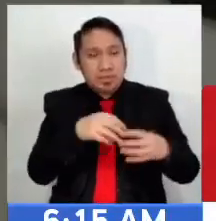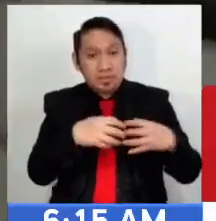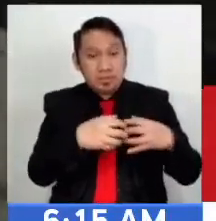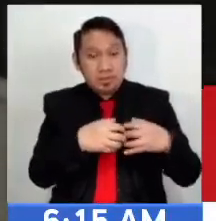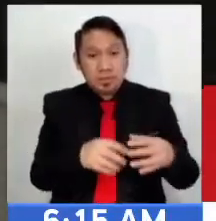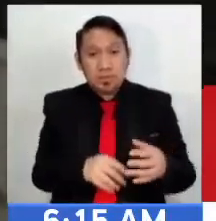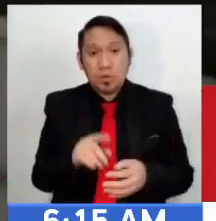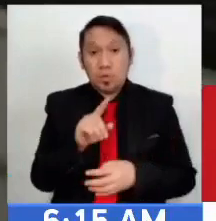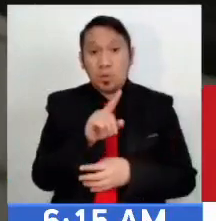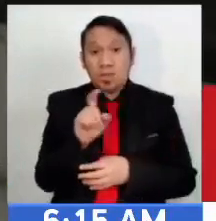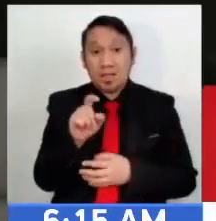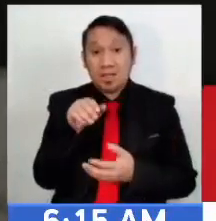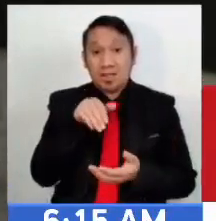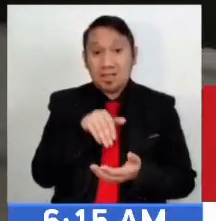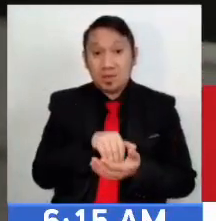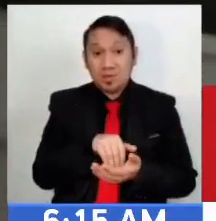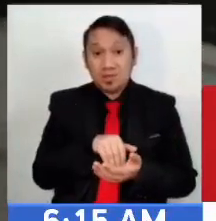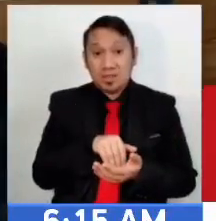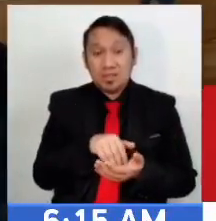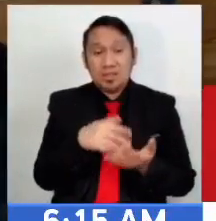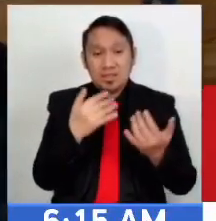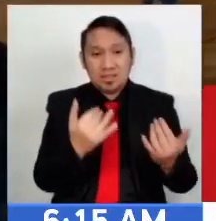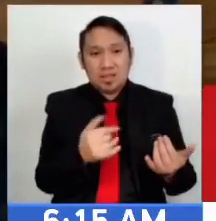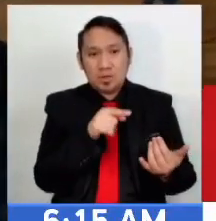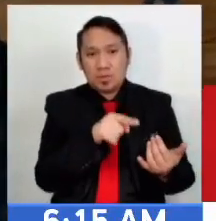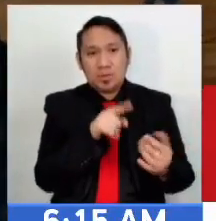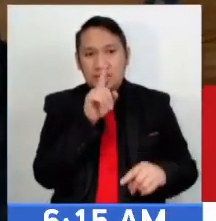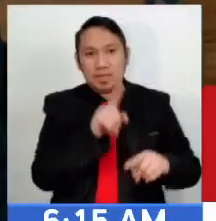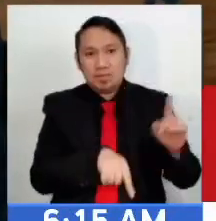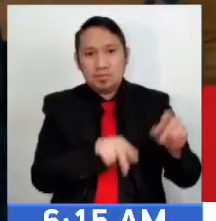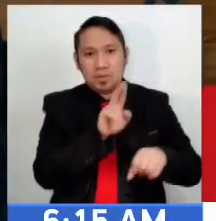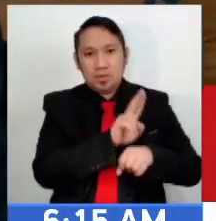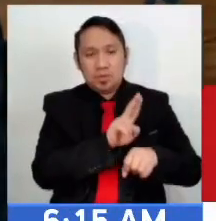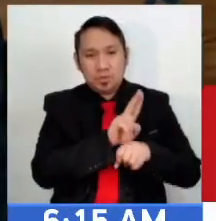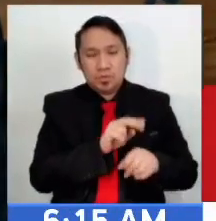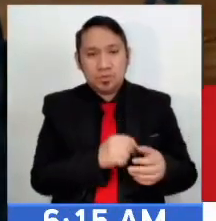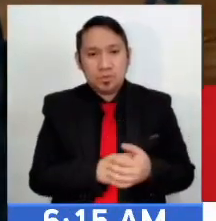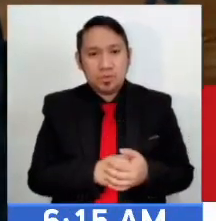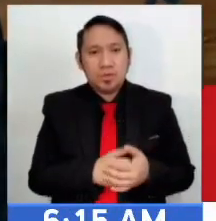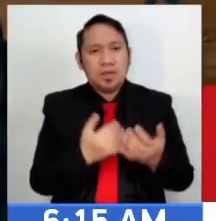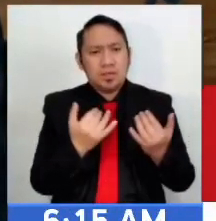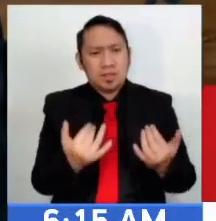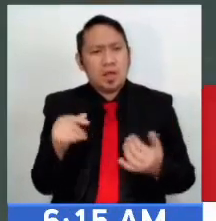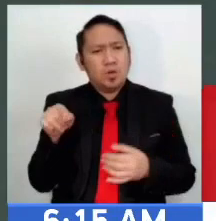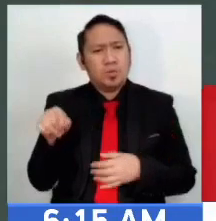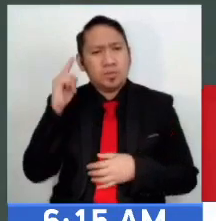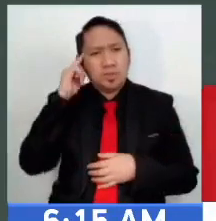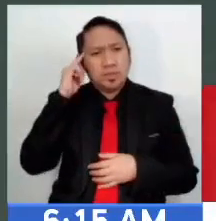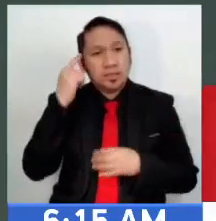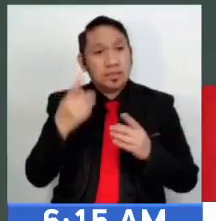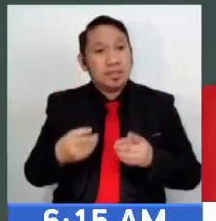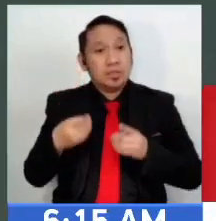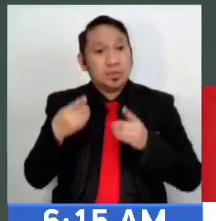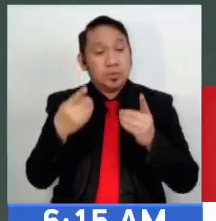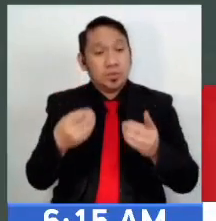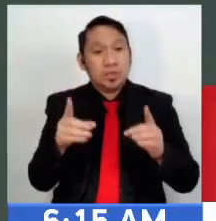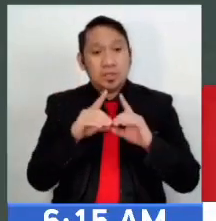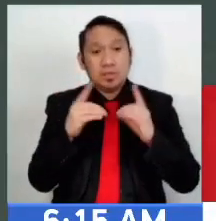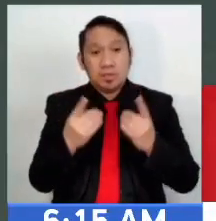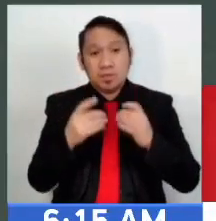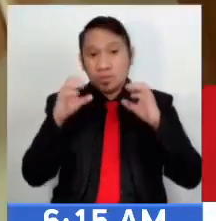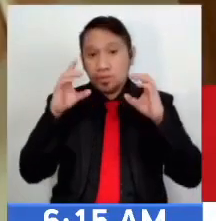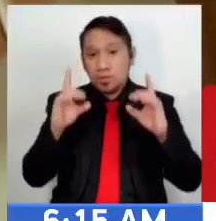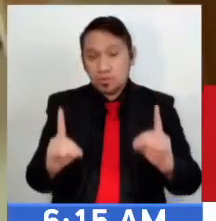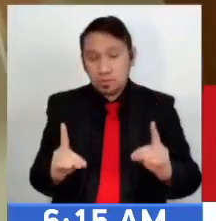ginamit naman noon, idineklara ng unusable. Para di matenga, pinag-iisipan itong i-donate sa DepEd o sa Professional Regulatory Commission